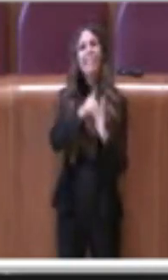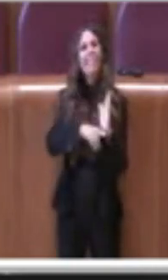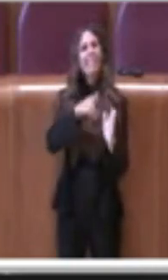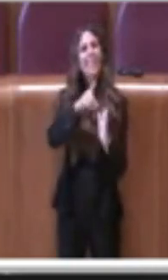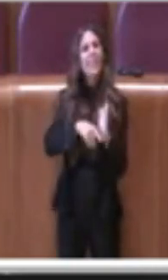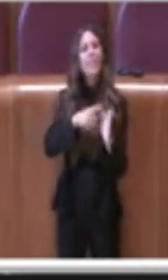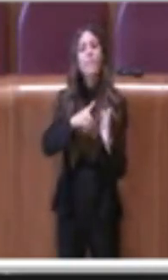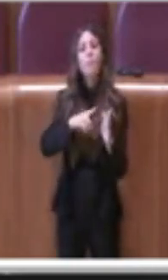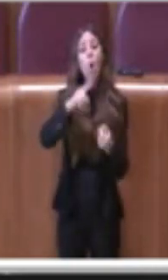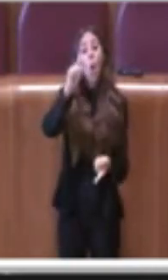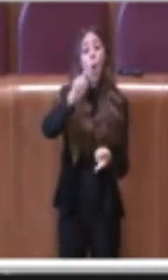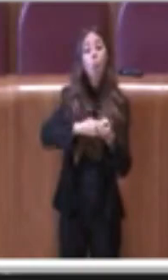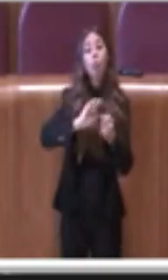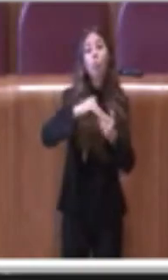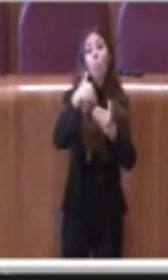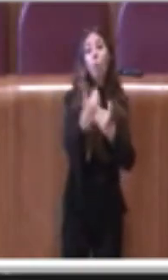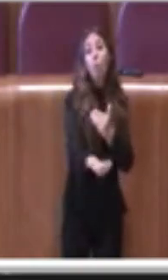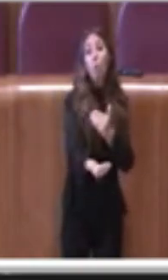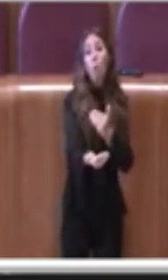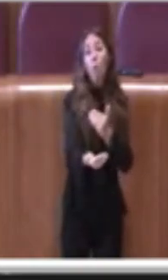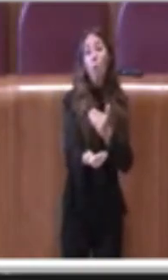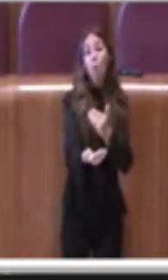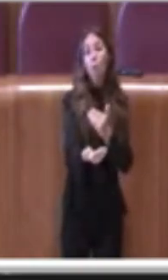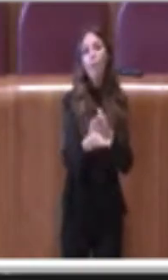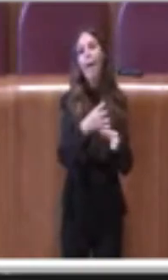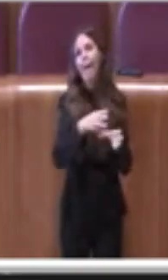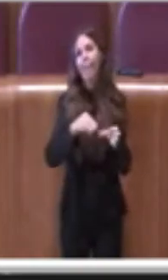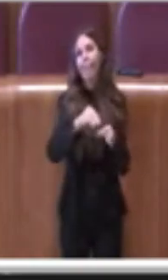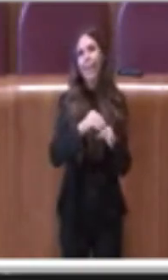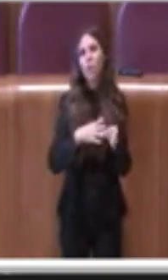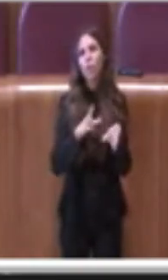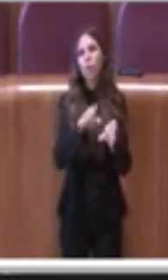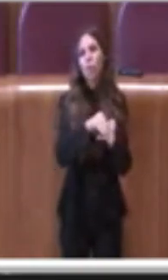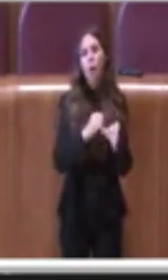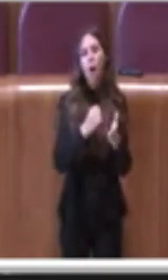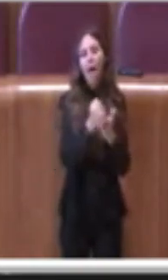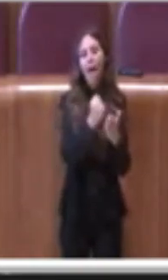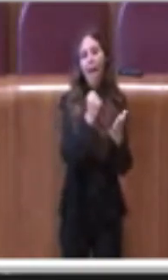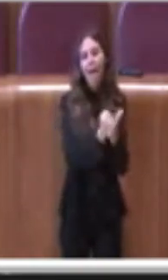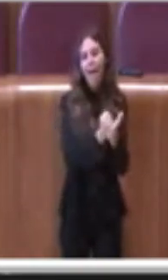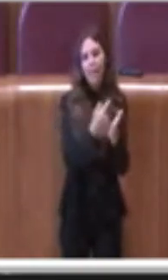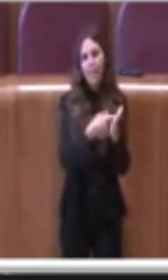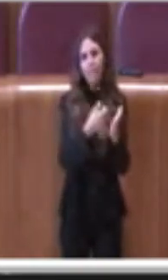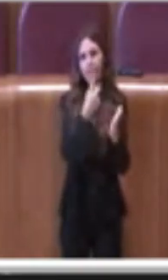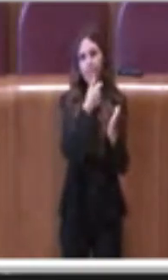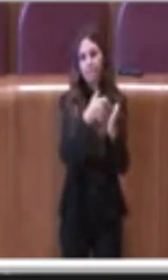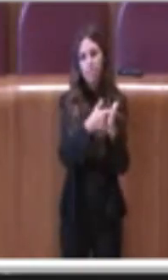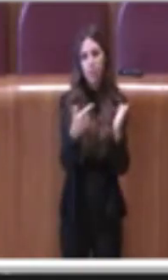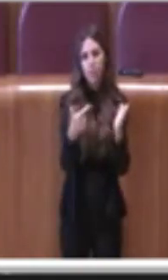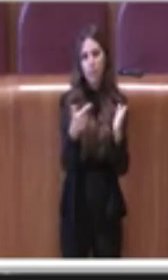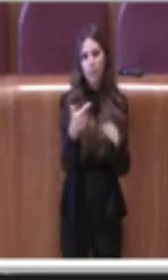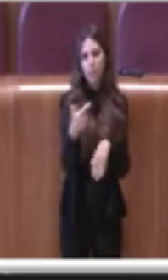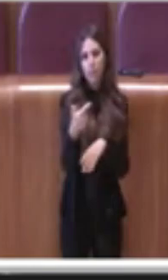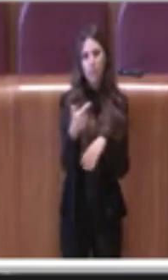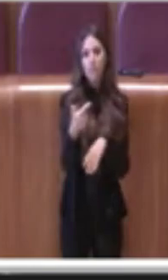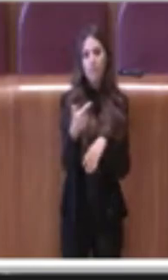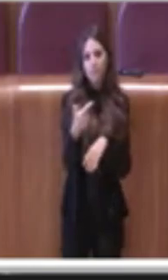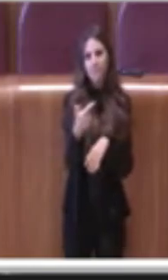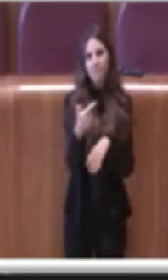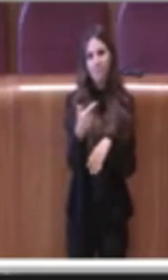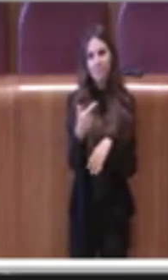ovviamente si inserisce nell'atto che andremo a votare oggi, un atto cruciale e fondamentale di questa